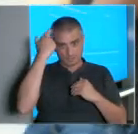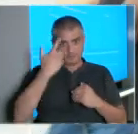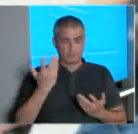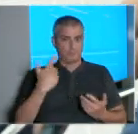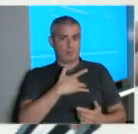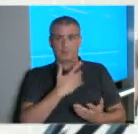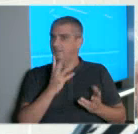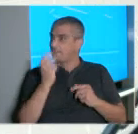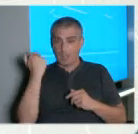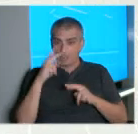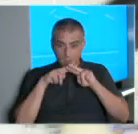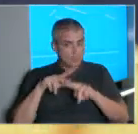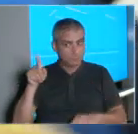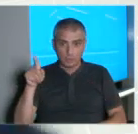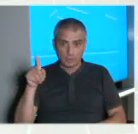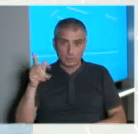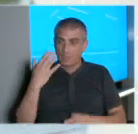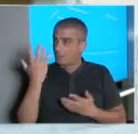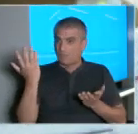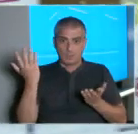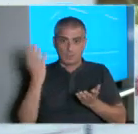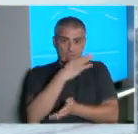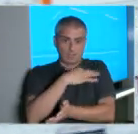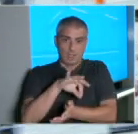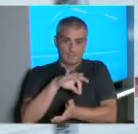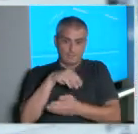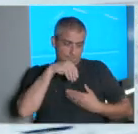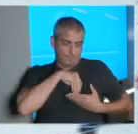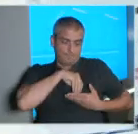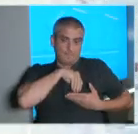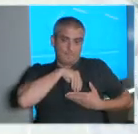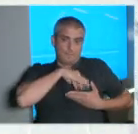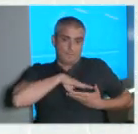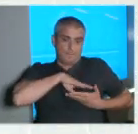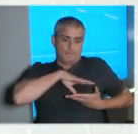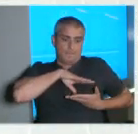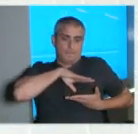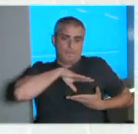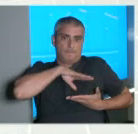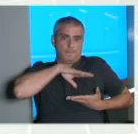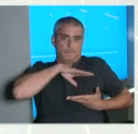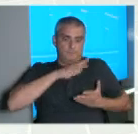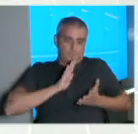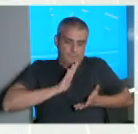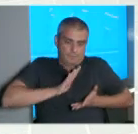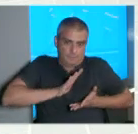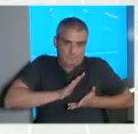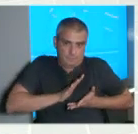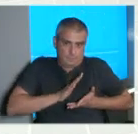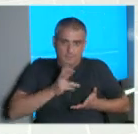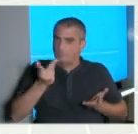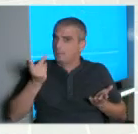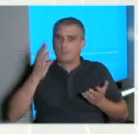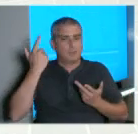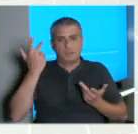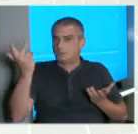הלב. אם היה נשאר, הדם שמצטבר מתחת לקרובים האלה, דוחס מרכזים רפואיים, הוא